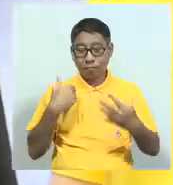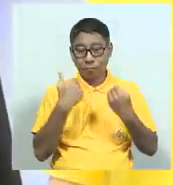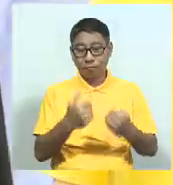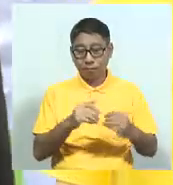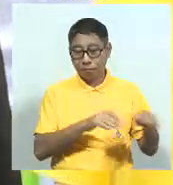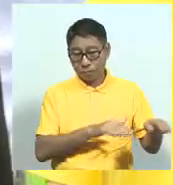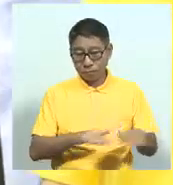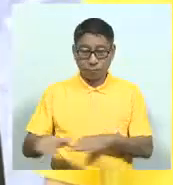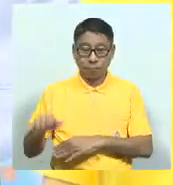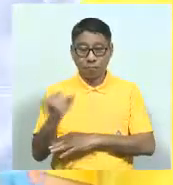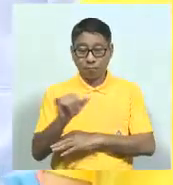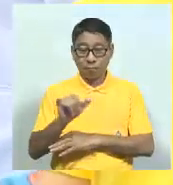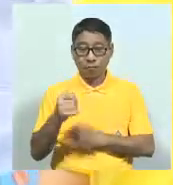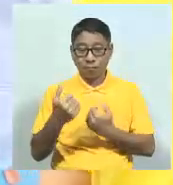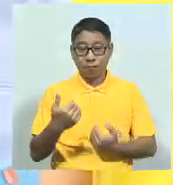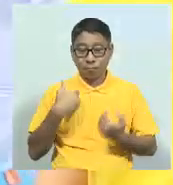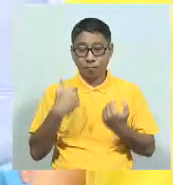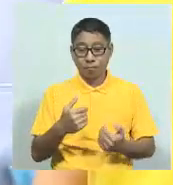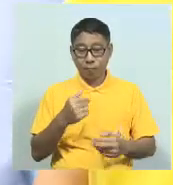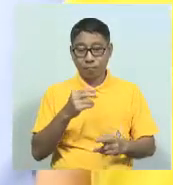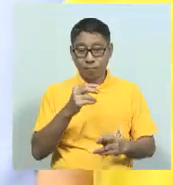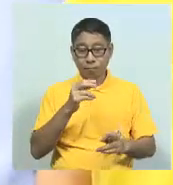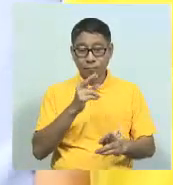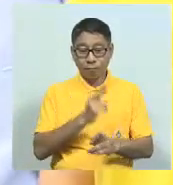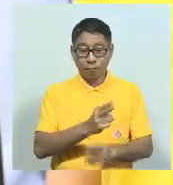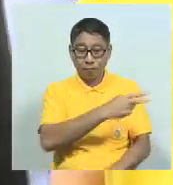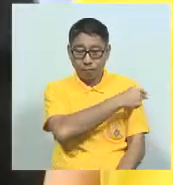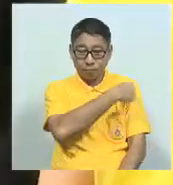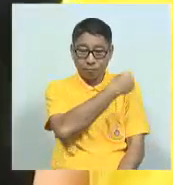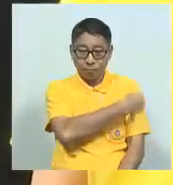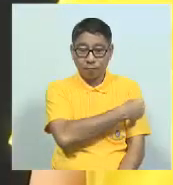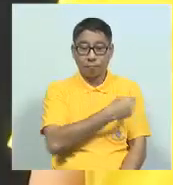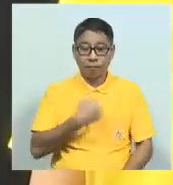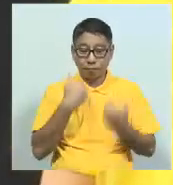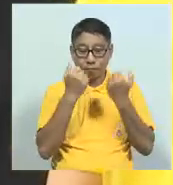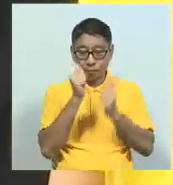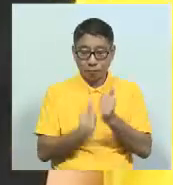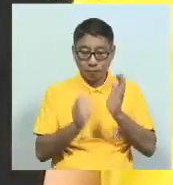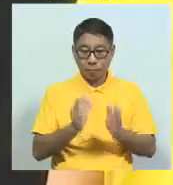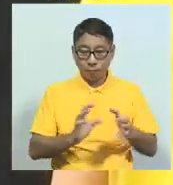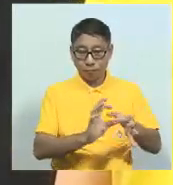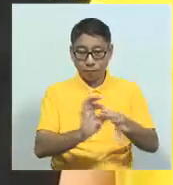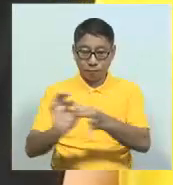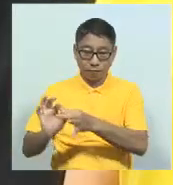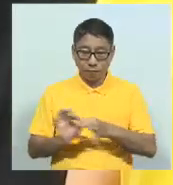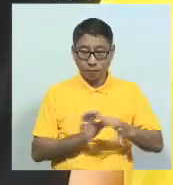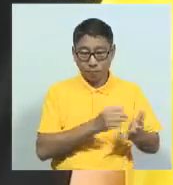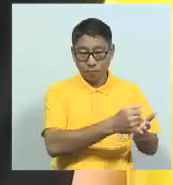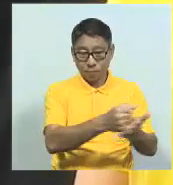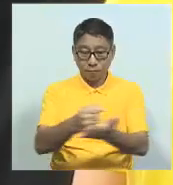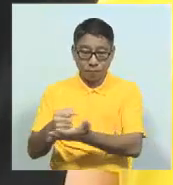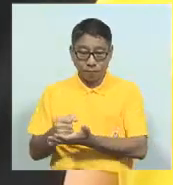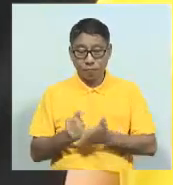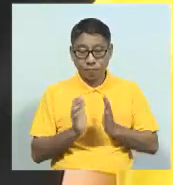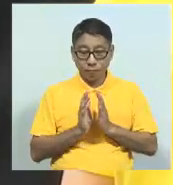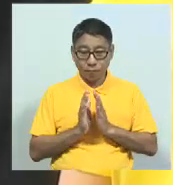ความพร้อมในเรื่องตรงนี้นะครับโดยเฉพาะยิ่งในเรื่องของการรักษาพยาบาลการสาธารณสุขวันนี้ก็ดีใจว่าทุกหน่วยงานก็เข้าไปเกี่ยวข้องเข้าไปช่วยเหลือมากวันนี้ก็ต้องข